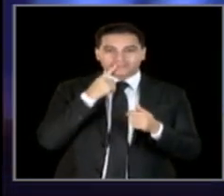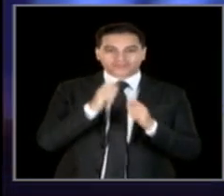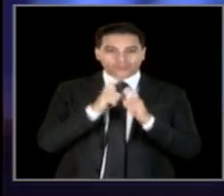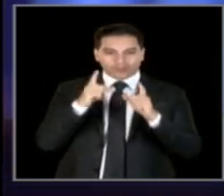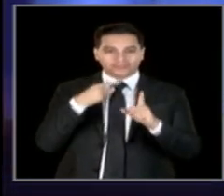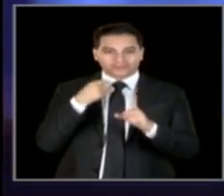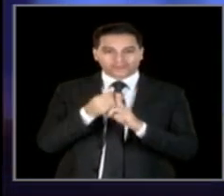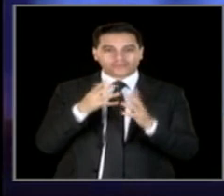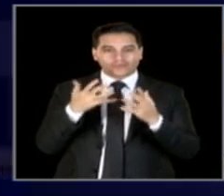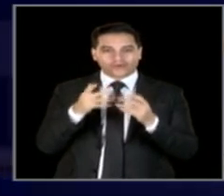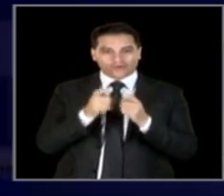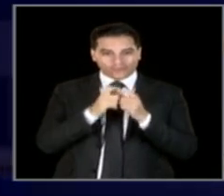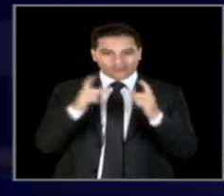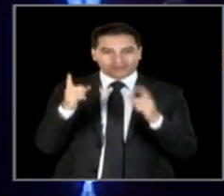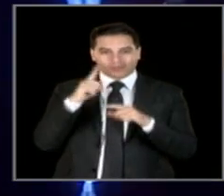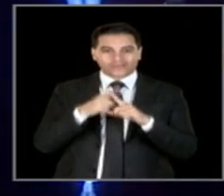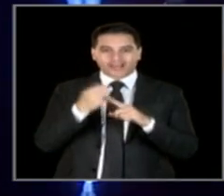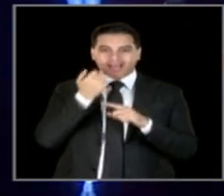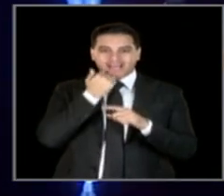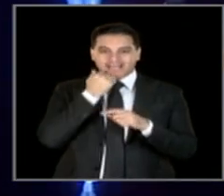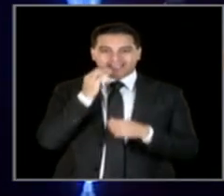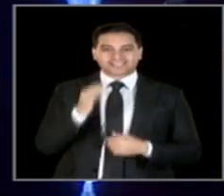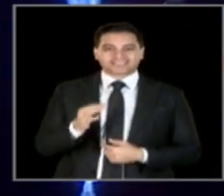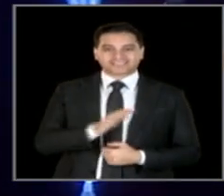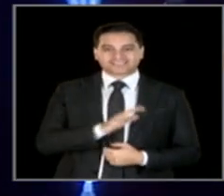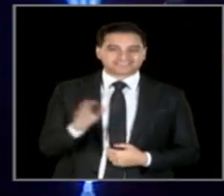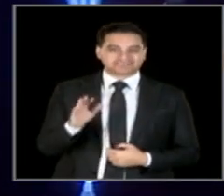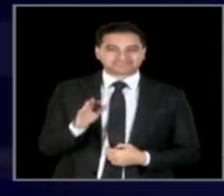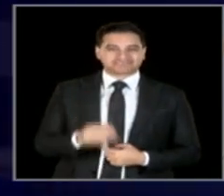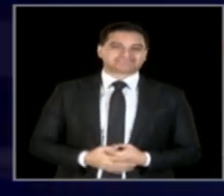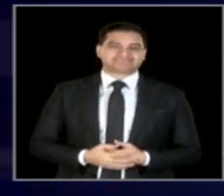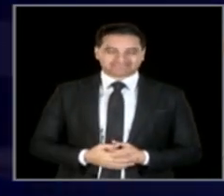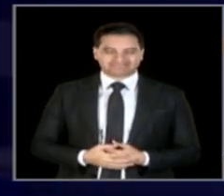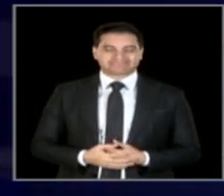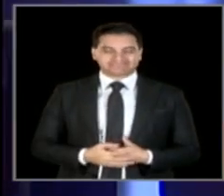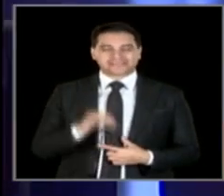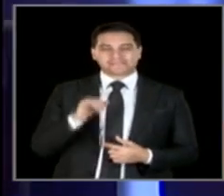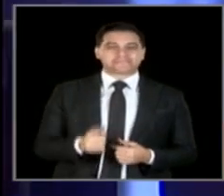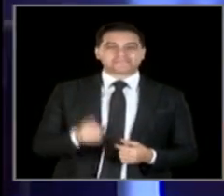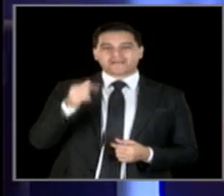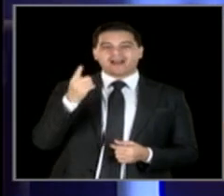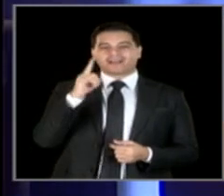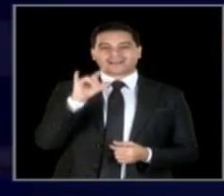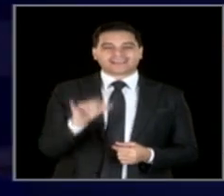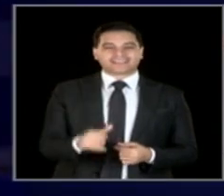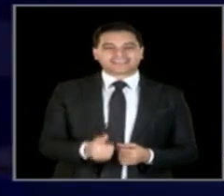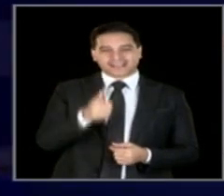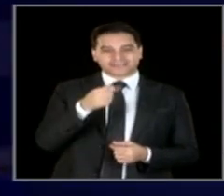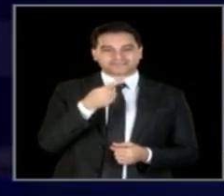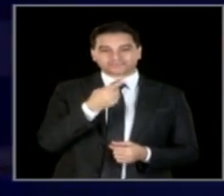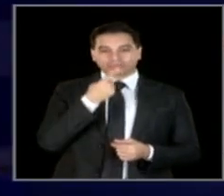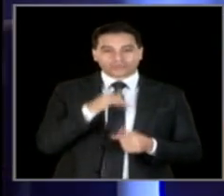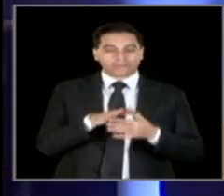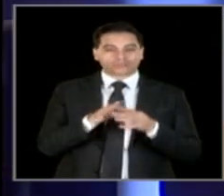بجد. واهلاويه صميمه. تمام. ماريا، ازيك يا ماريا؟ الحمد لله. ازاي حضرتك؟ ايه